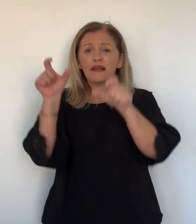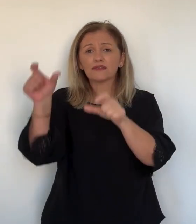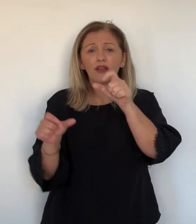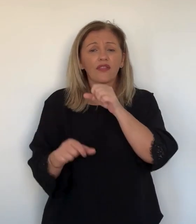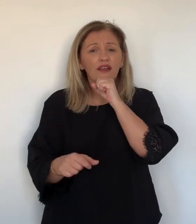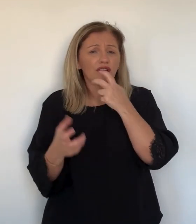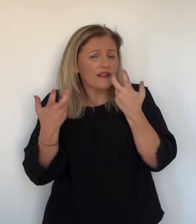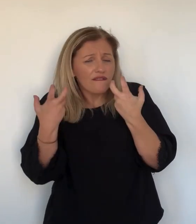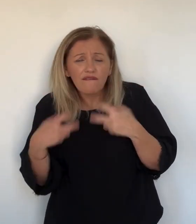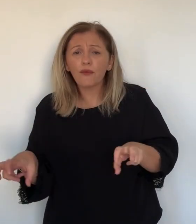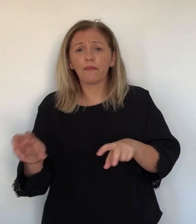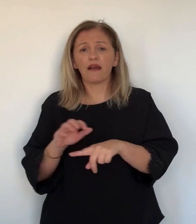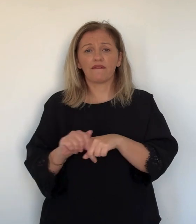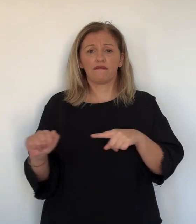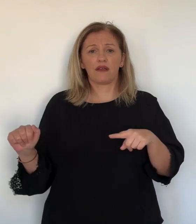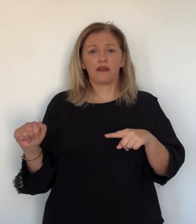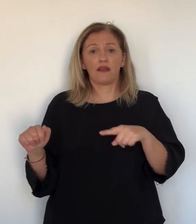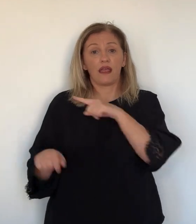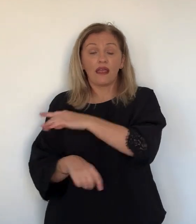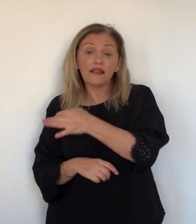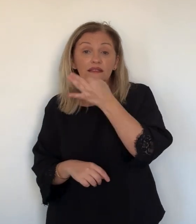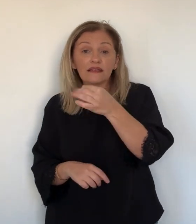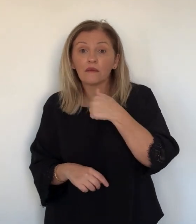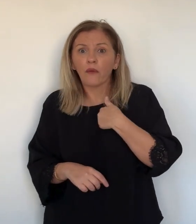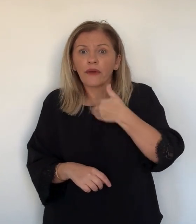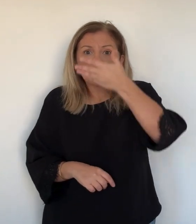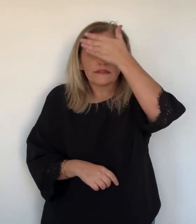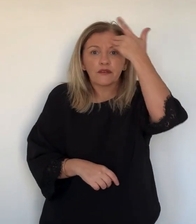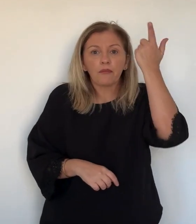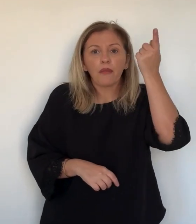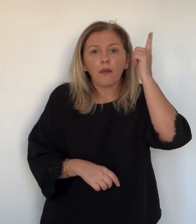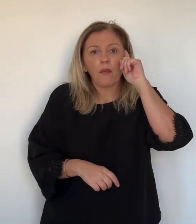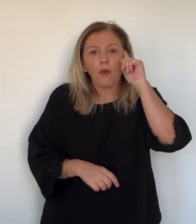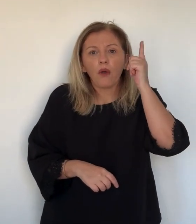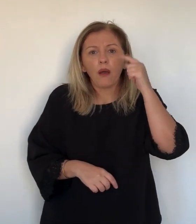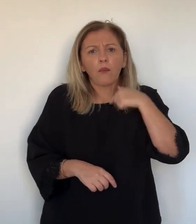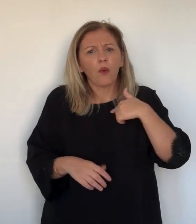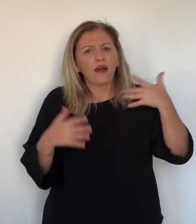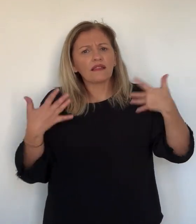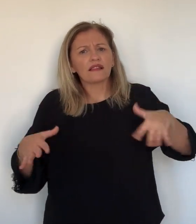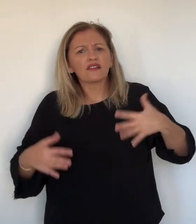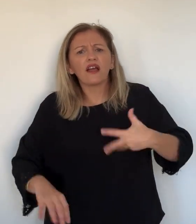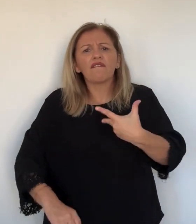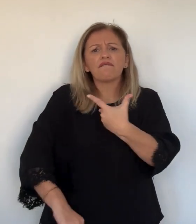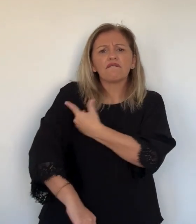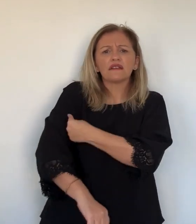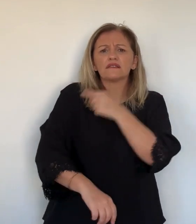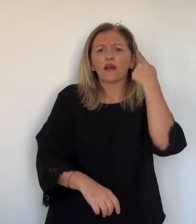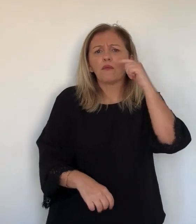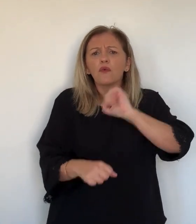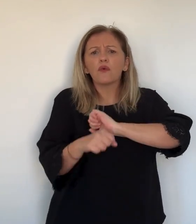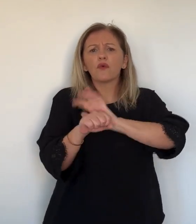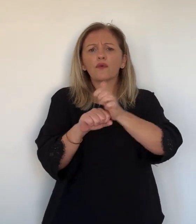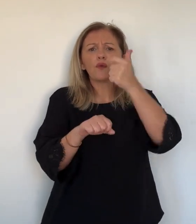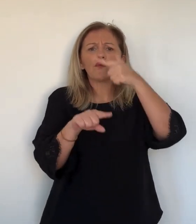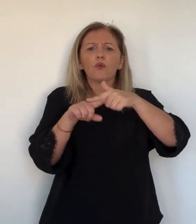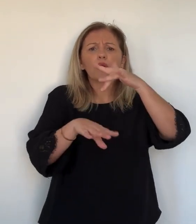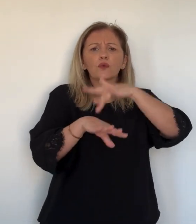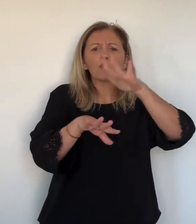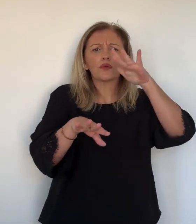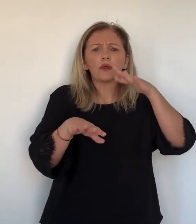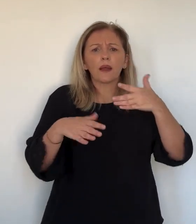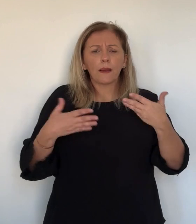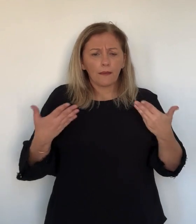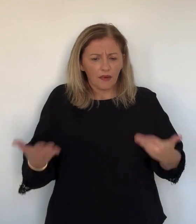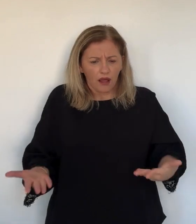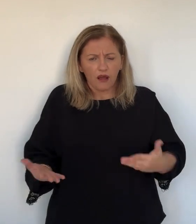je ne sais pas pourquoi. Je me suis fait vacciner pour le Covid, une fois. Voilà, et là,